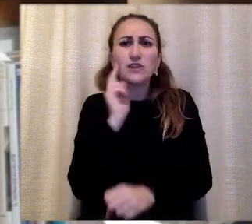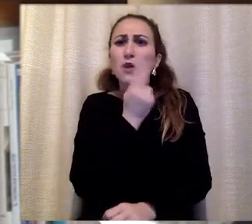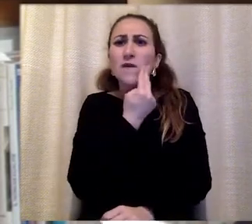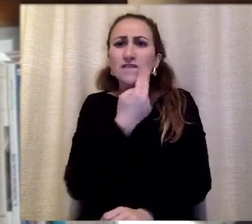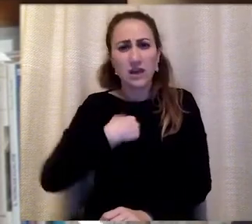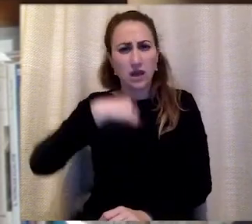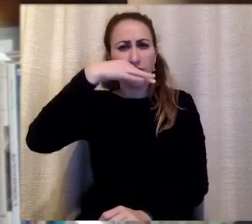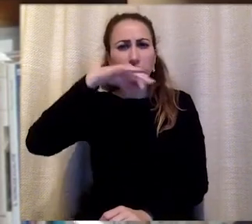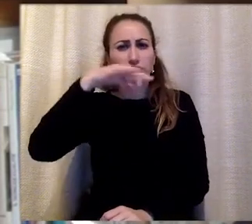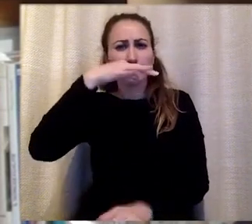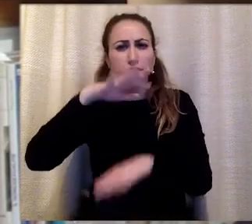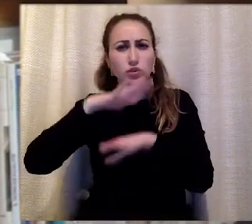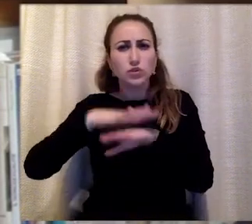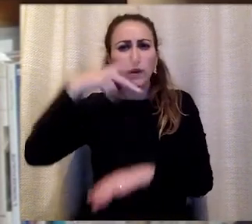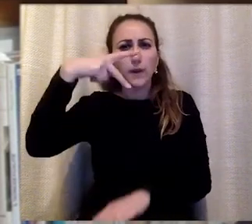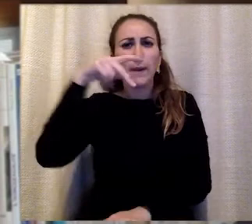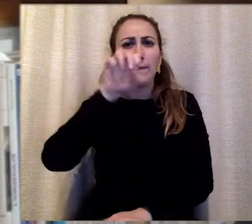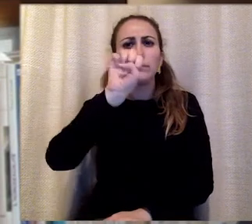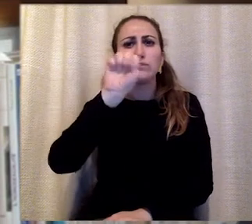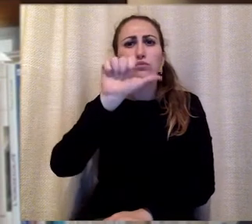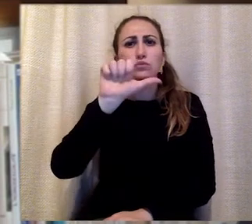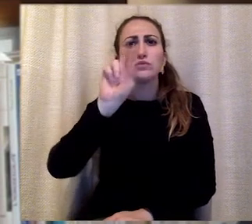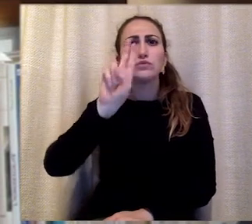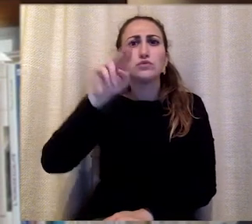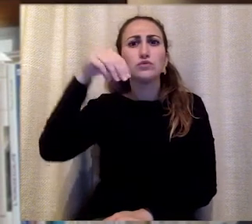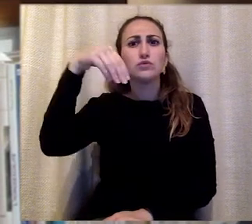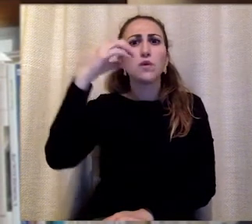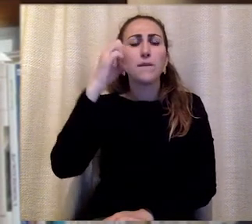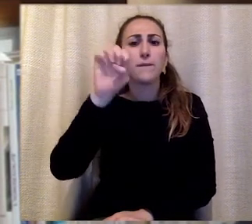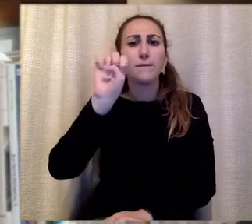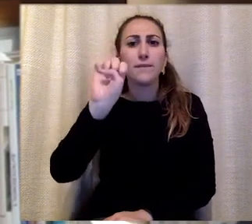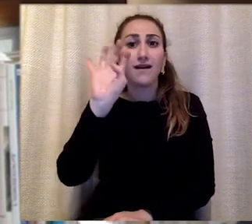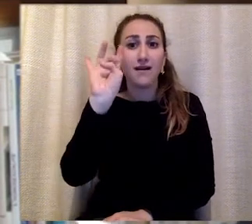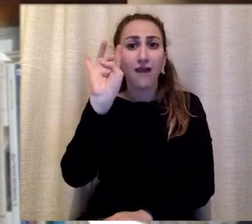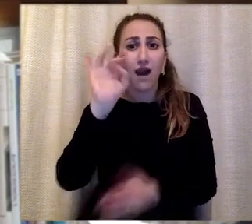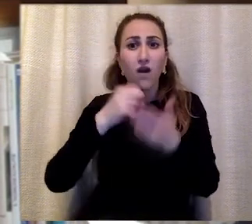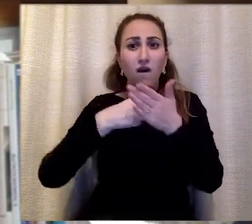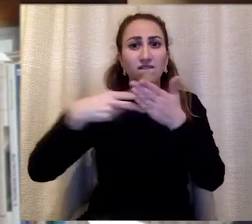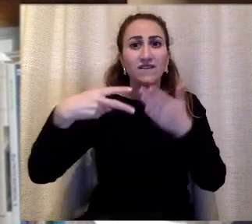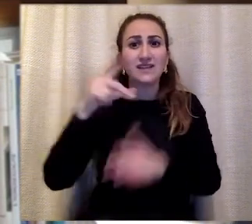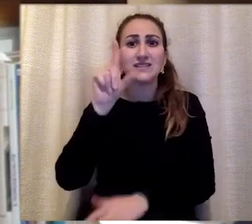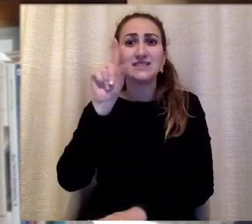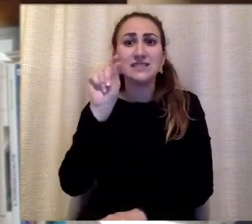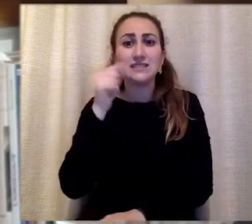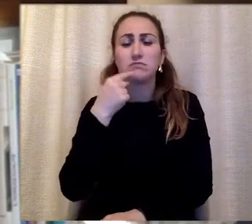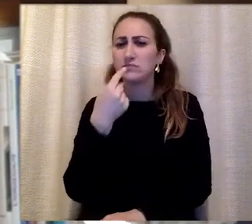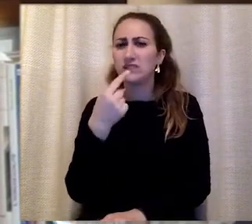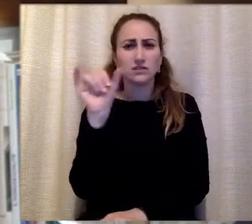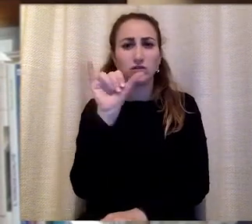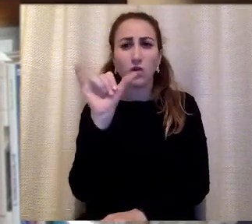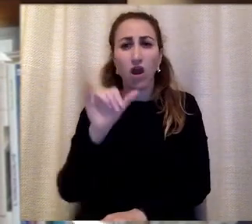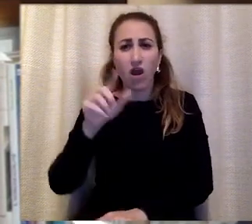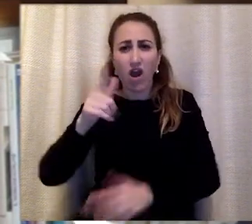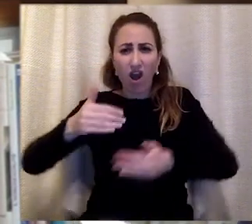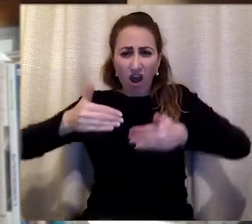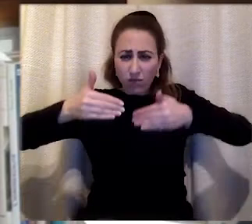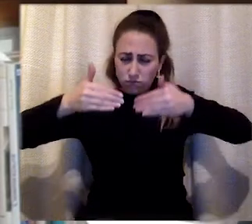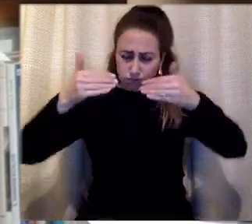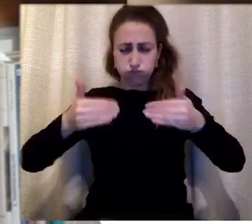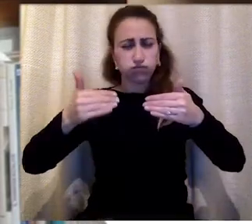dit « Arrêtez et sachez que je suis Dieu, je domine sur les